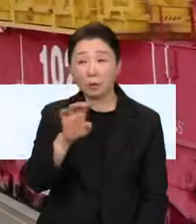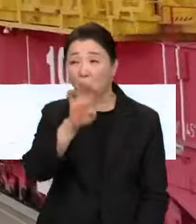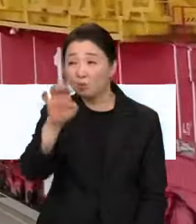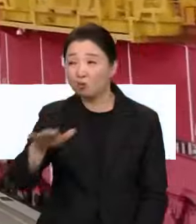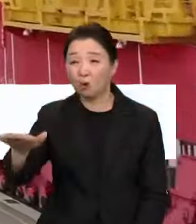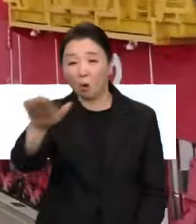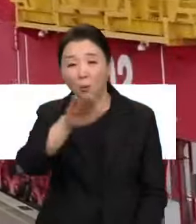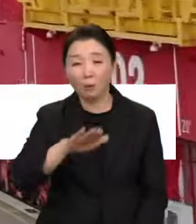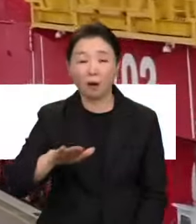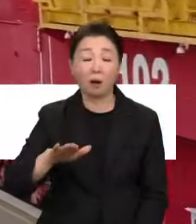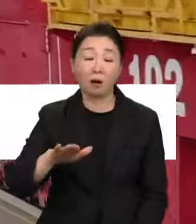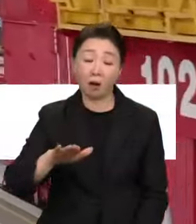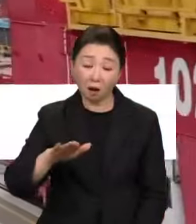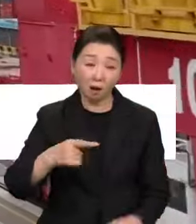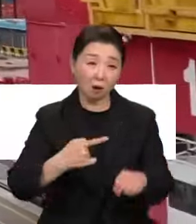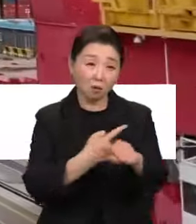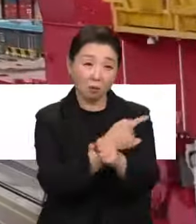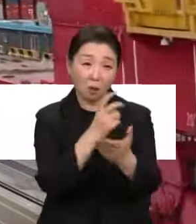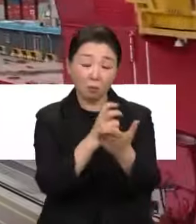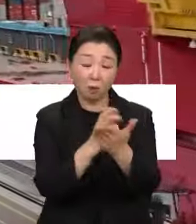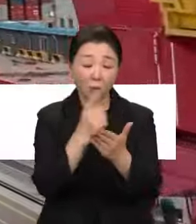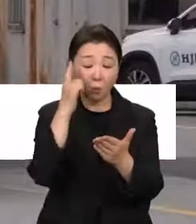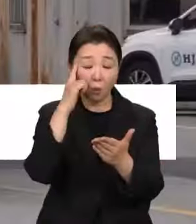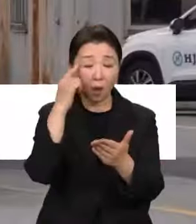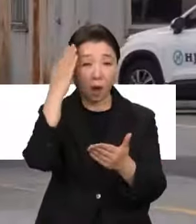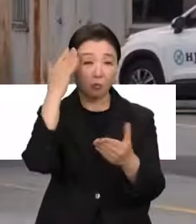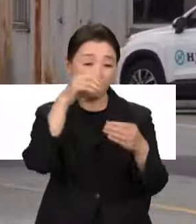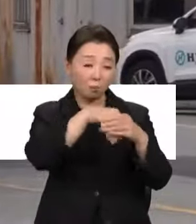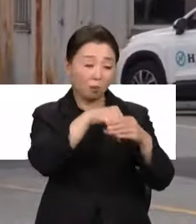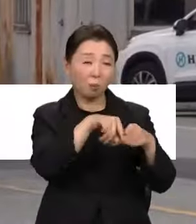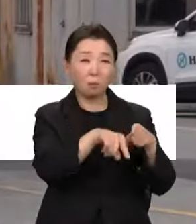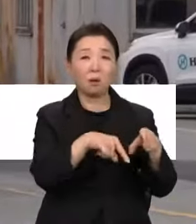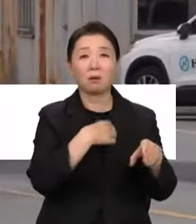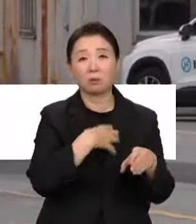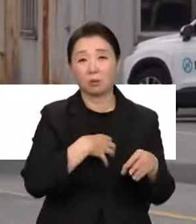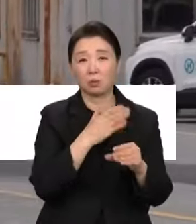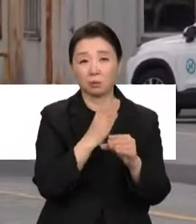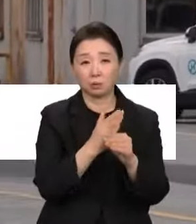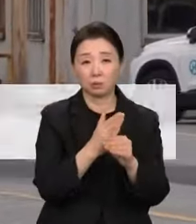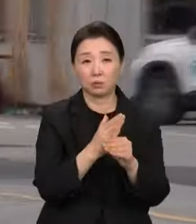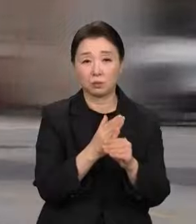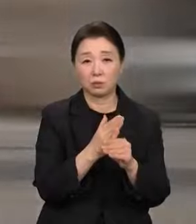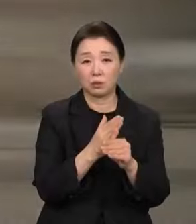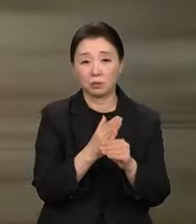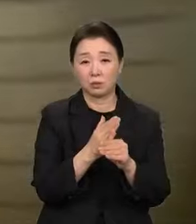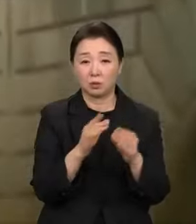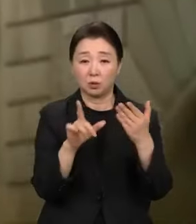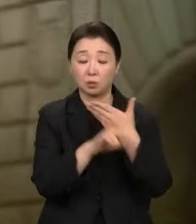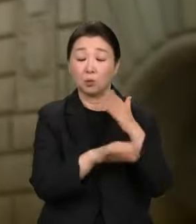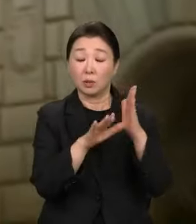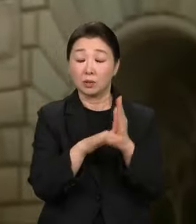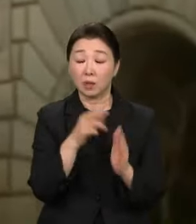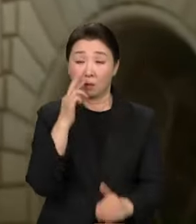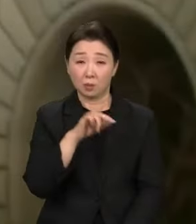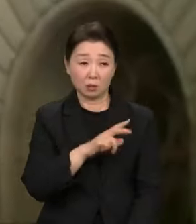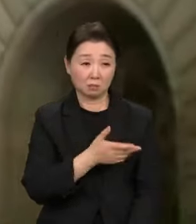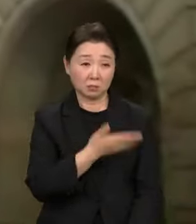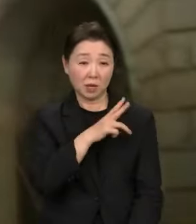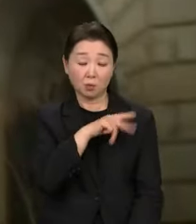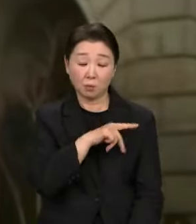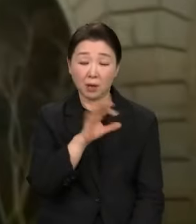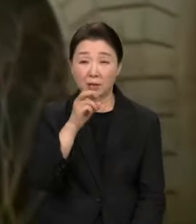국가들은 빠져나가는 규제를 한국만 번번이 걸리는 것에 대해 우려가 나옵니다. 지난 9월 미 상무부가 양자